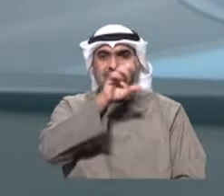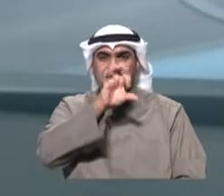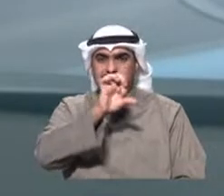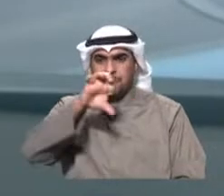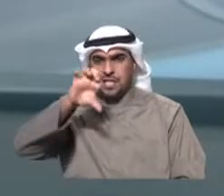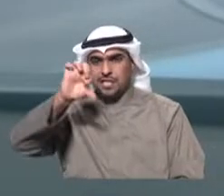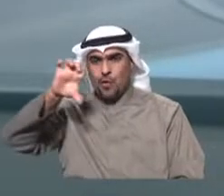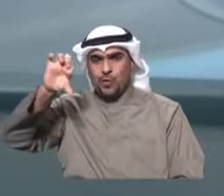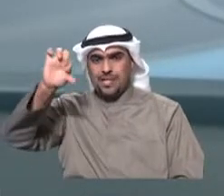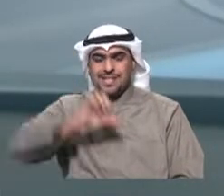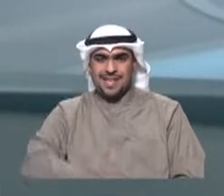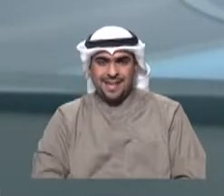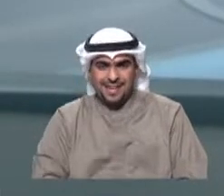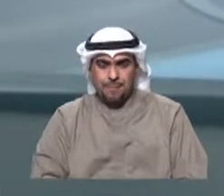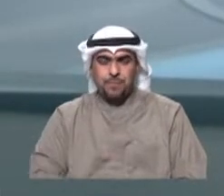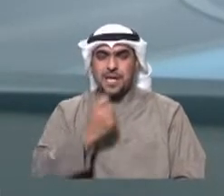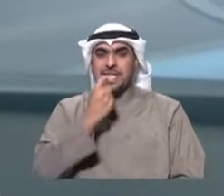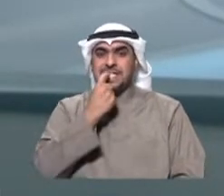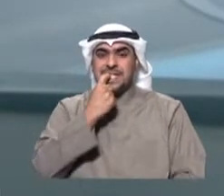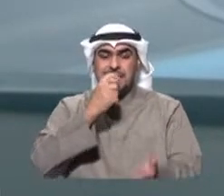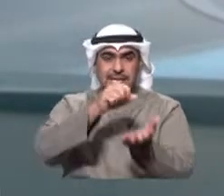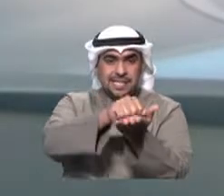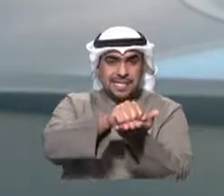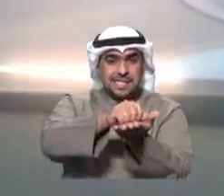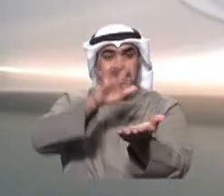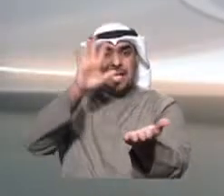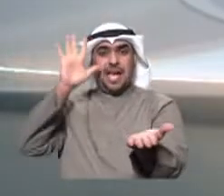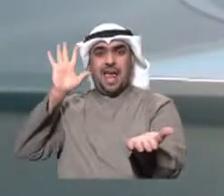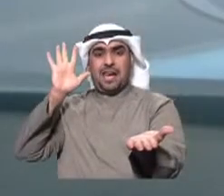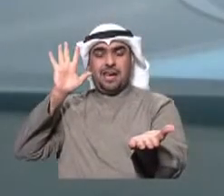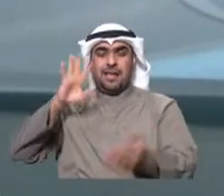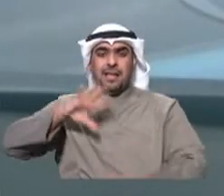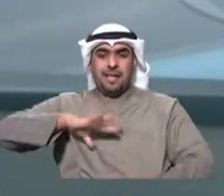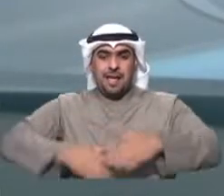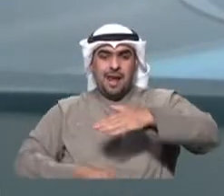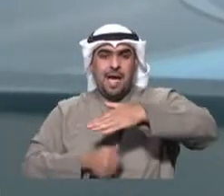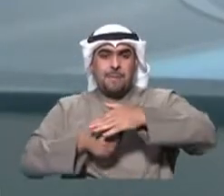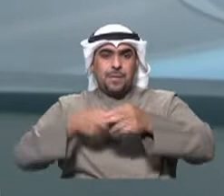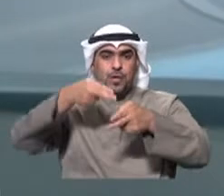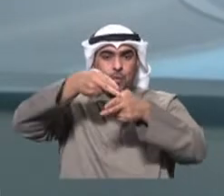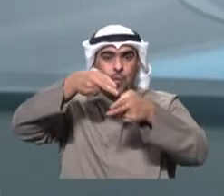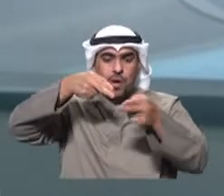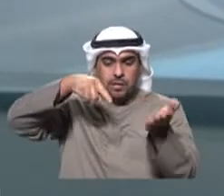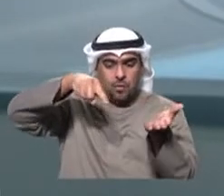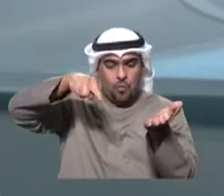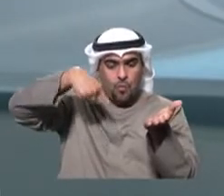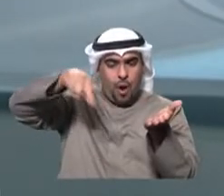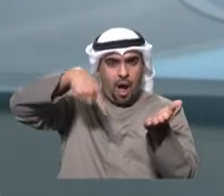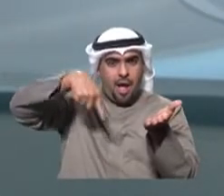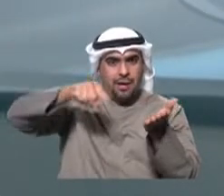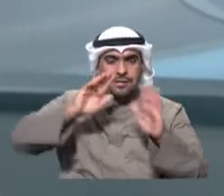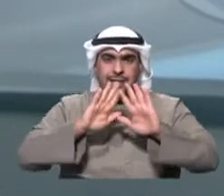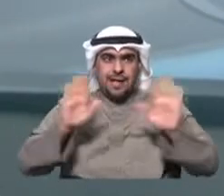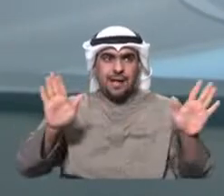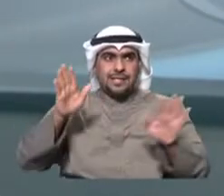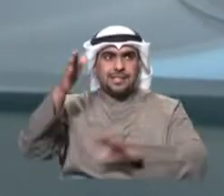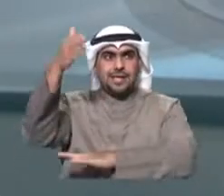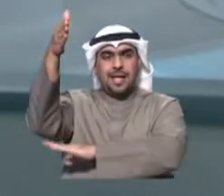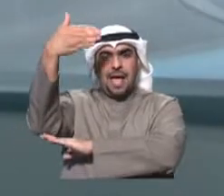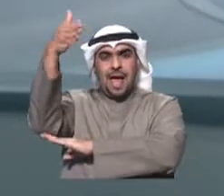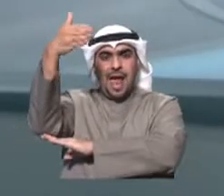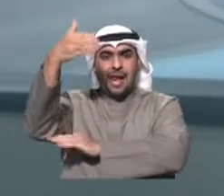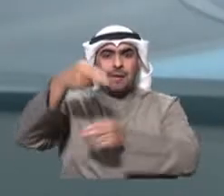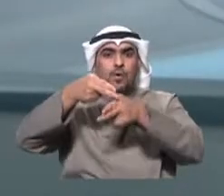1899. عام الاستقلال شهد صدور مرسوم أميري بشأن العلم الكويتي، وهو أول علم يرفع بعد